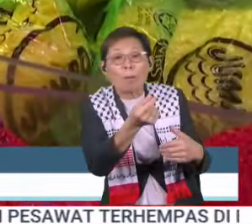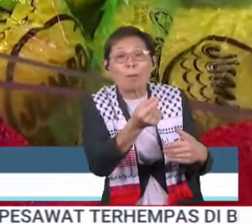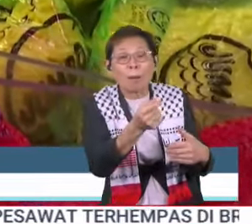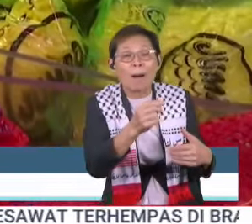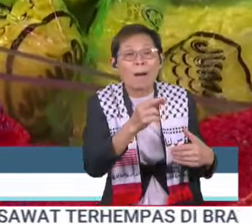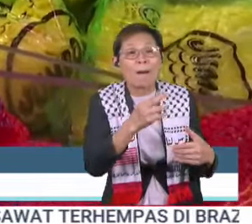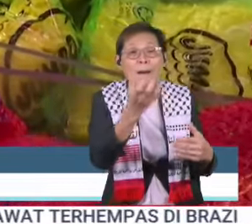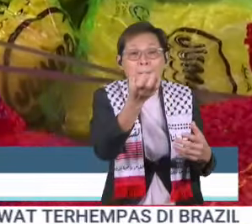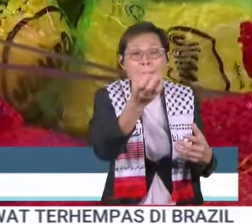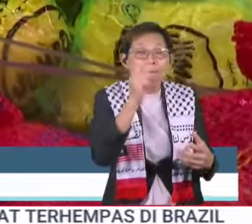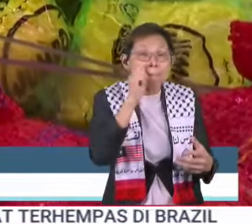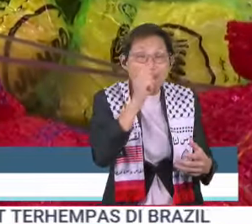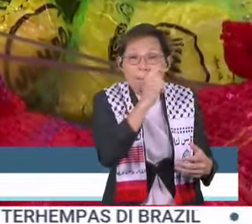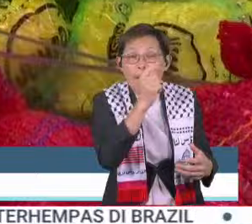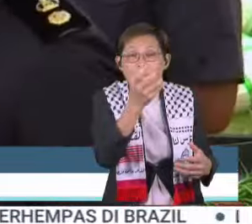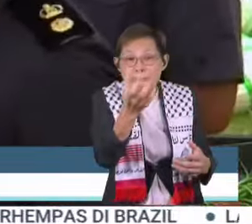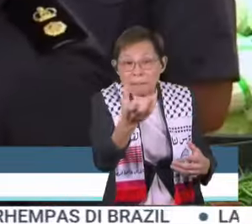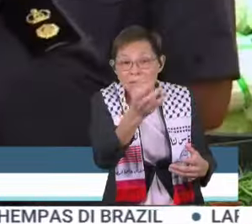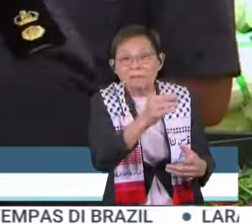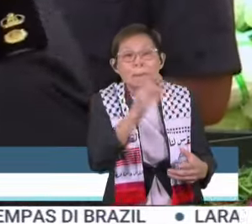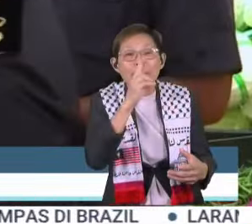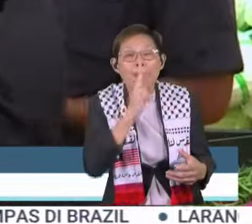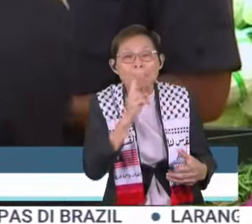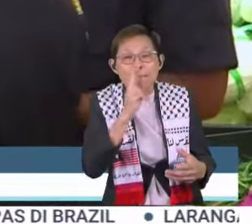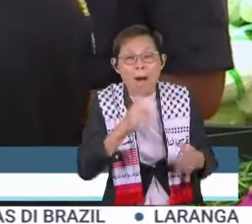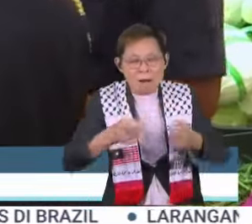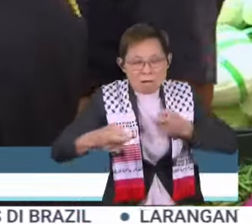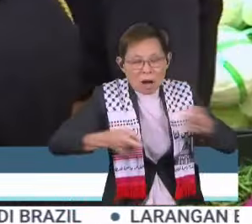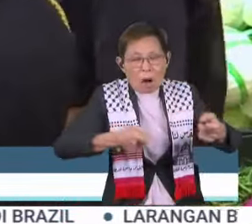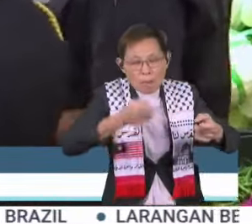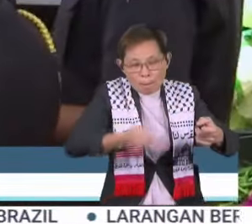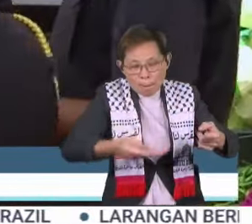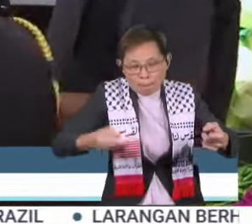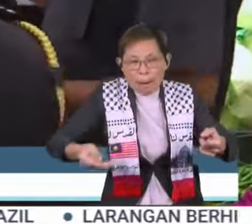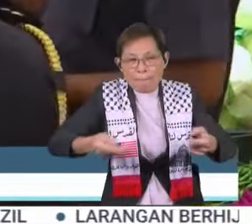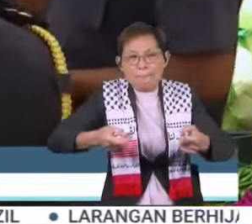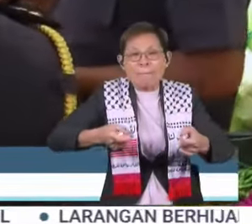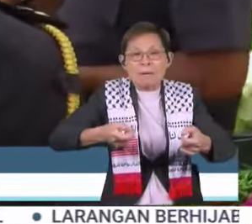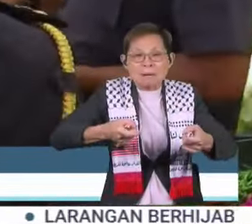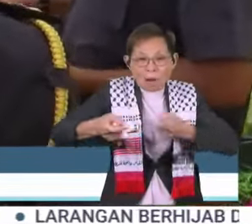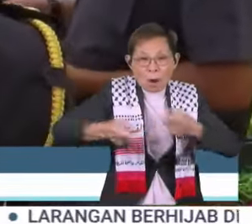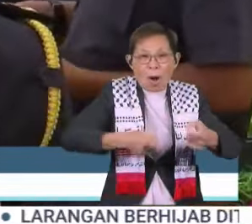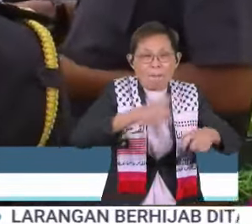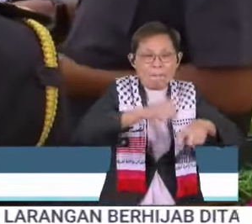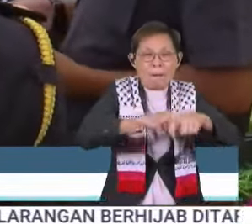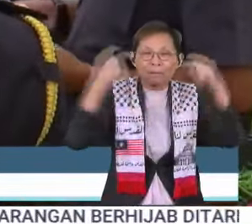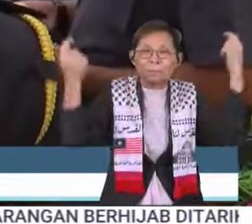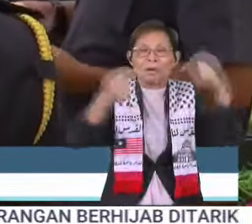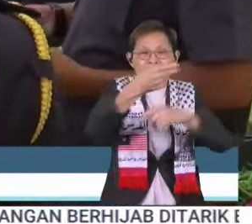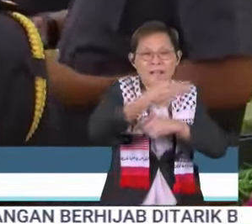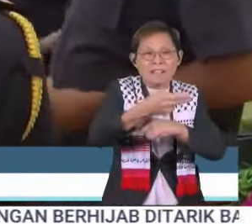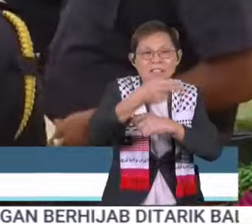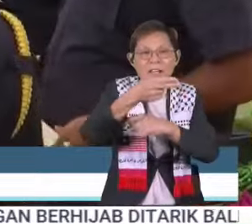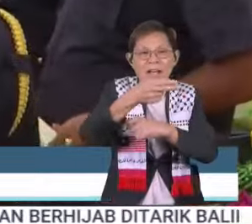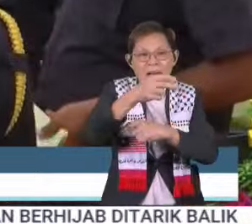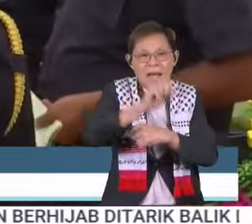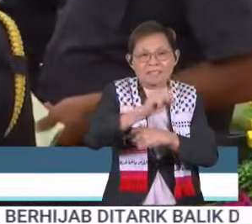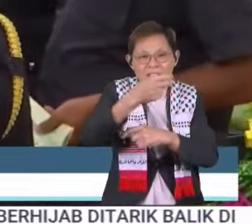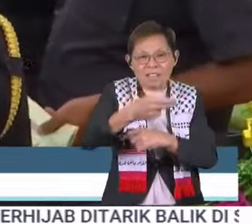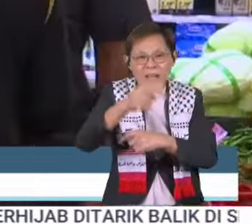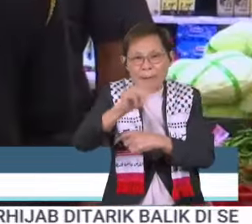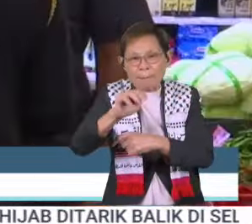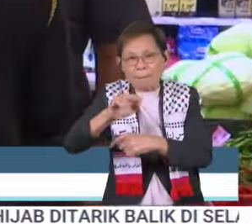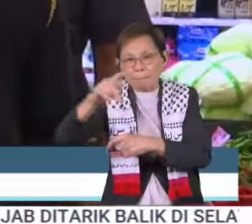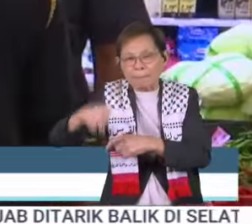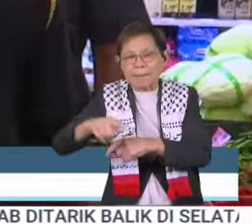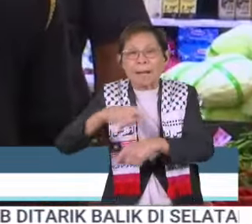besar dan merah antara 9 barangan kawalan skim harga maksimum musim perayaan SHMMP sempena